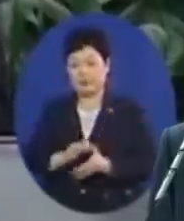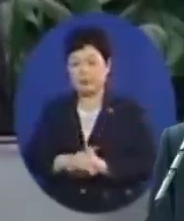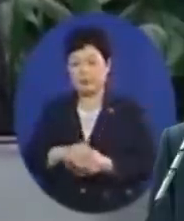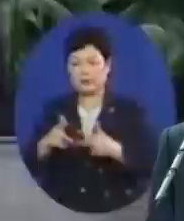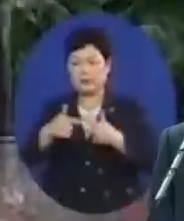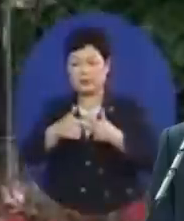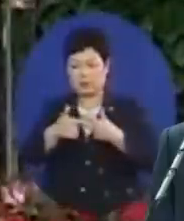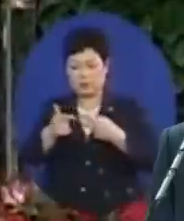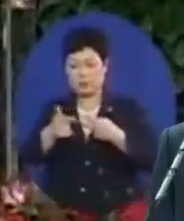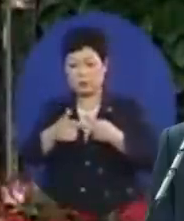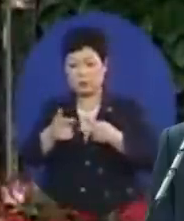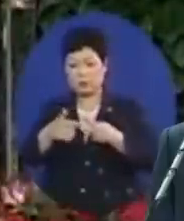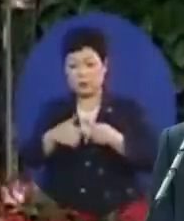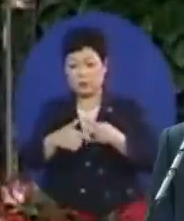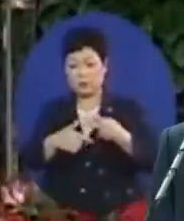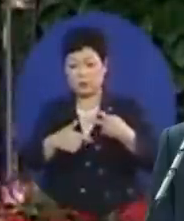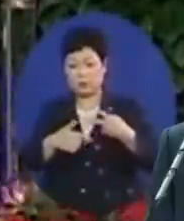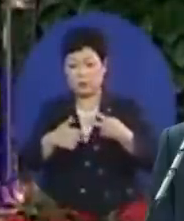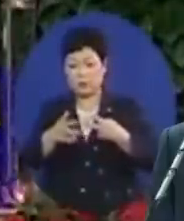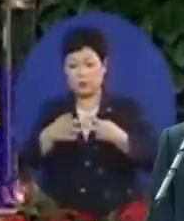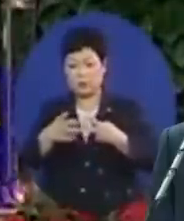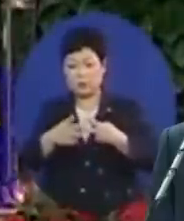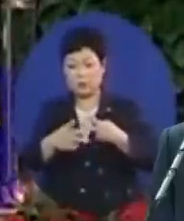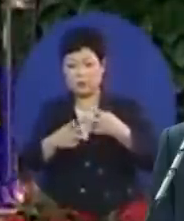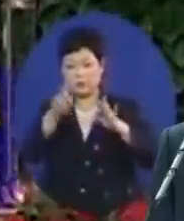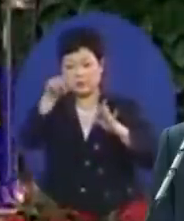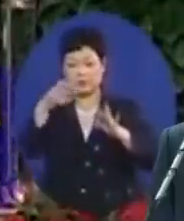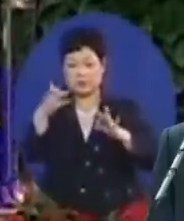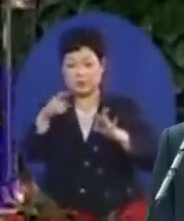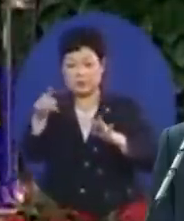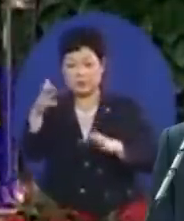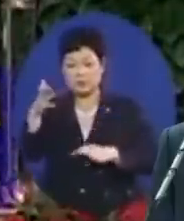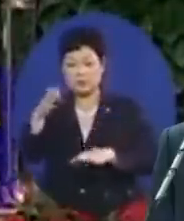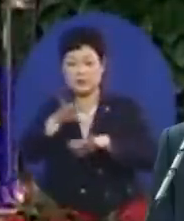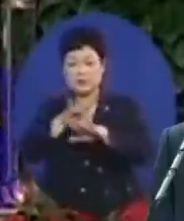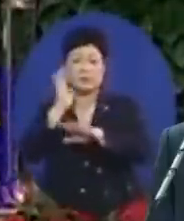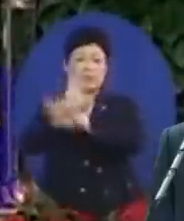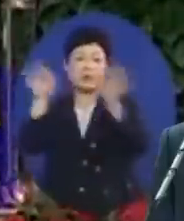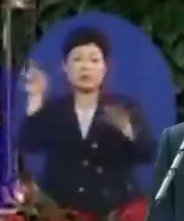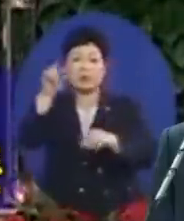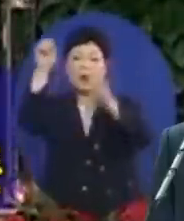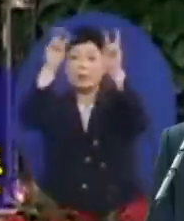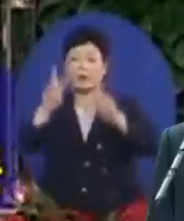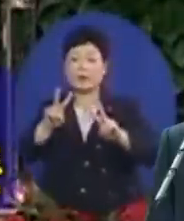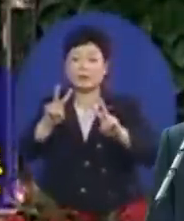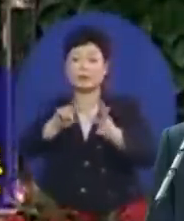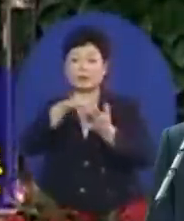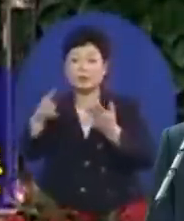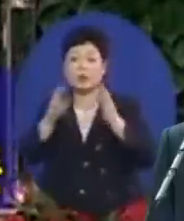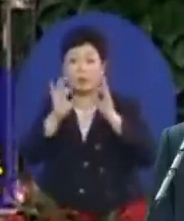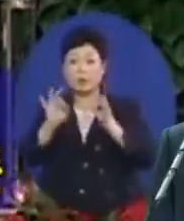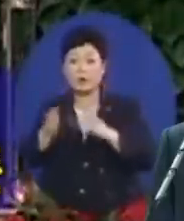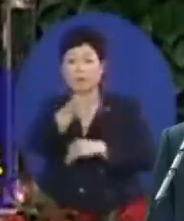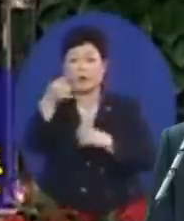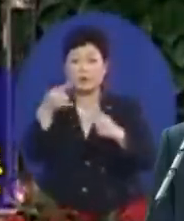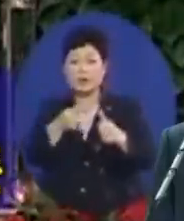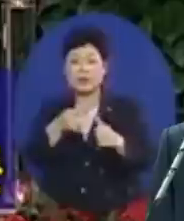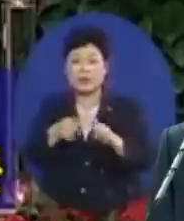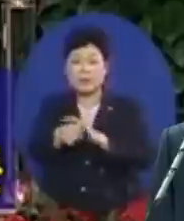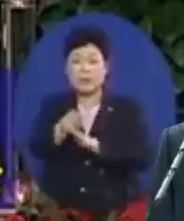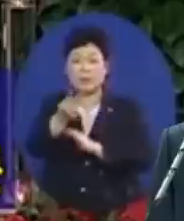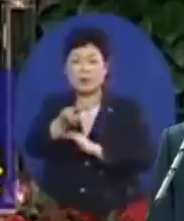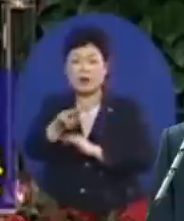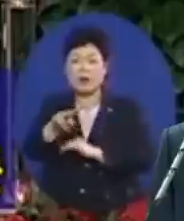누가복음 10장 18절로 19절에 예수께서 이르시되, 사탄이 하늘로부터 번개같이 떨어지는 것을 내가 보았노라. 내가 너희에게